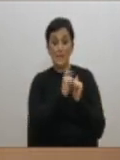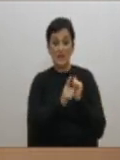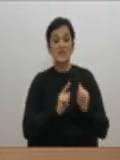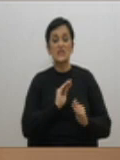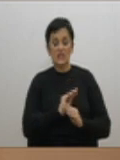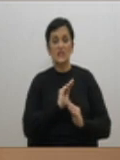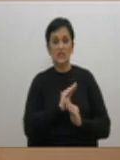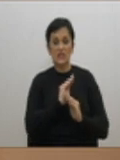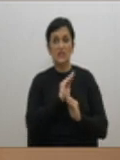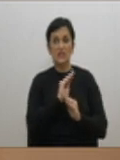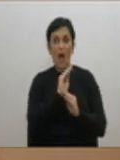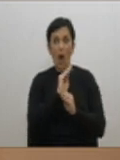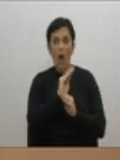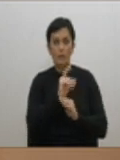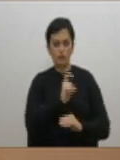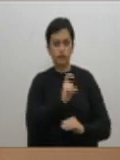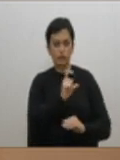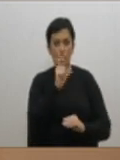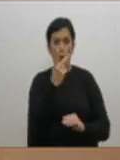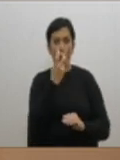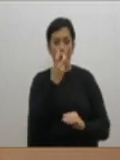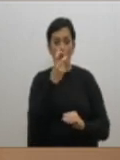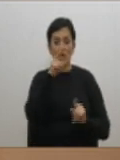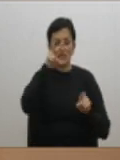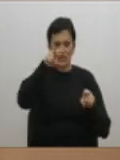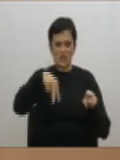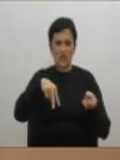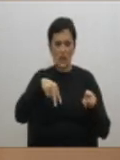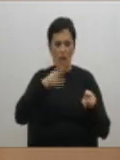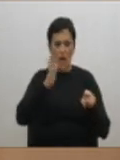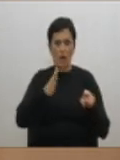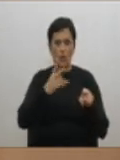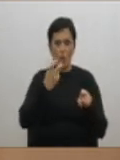იზრდება დიამეტრალურად 200 ლარი გახდება უკვე